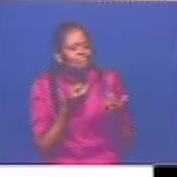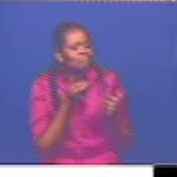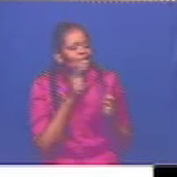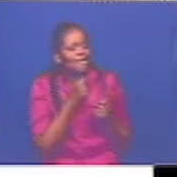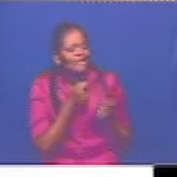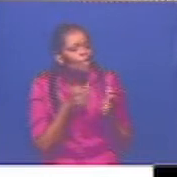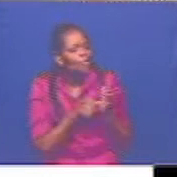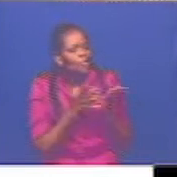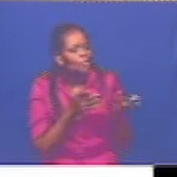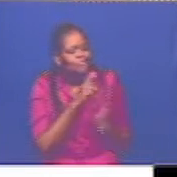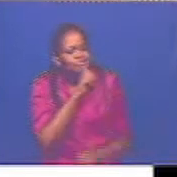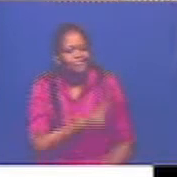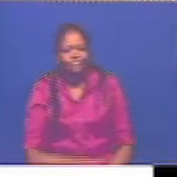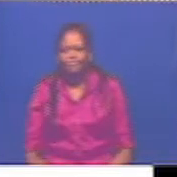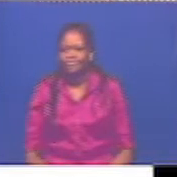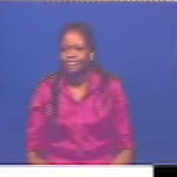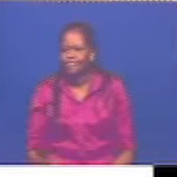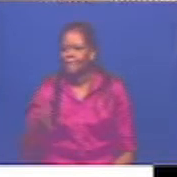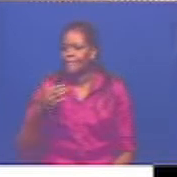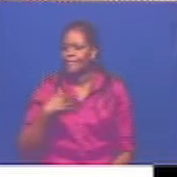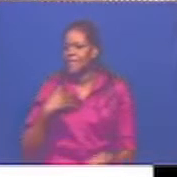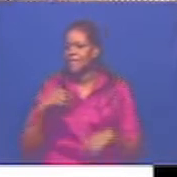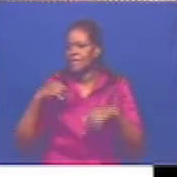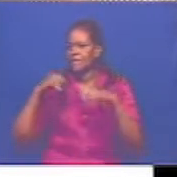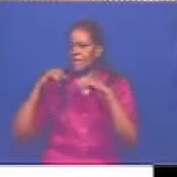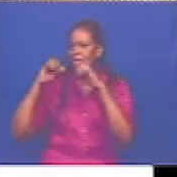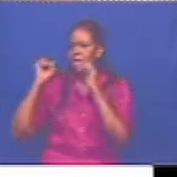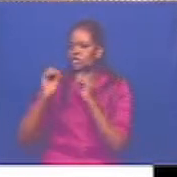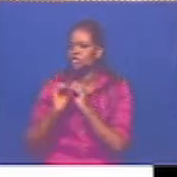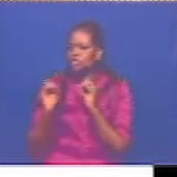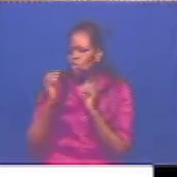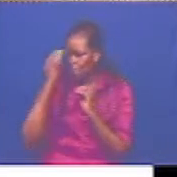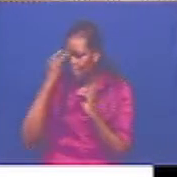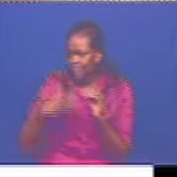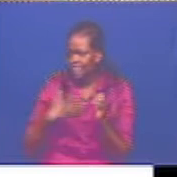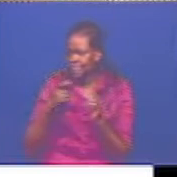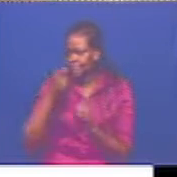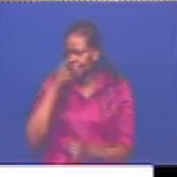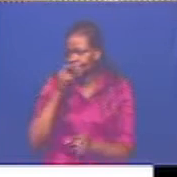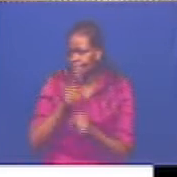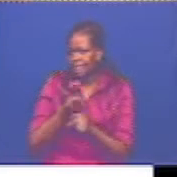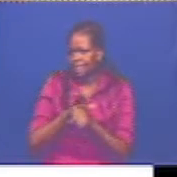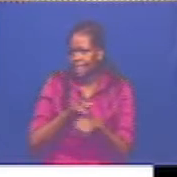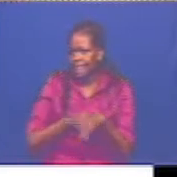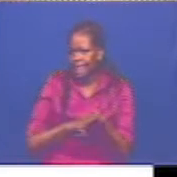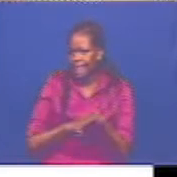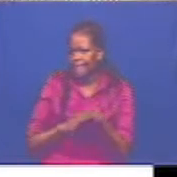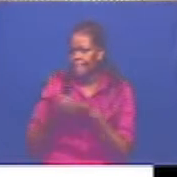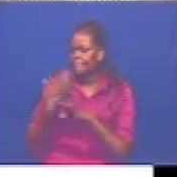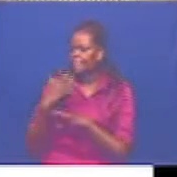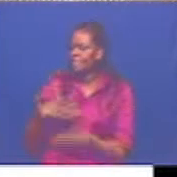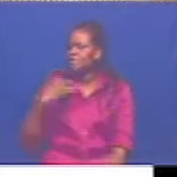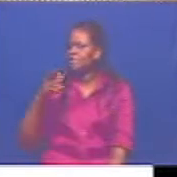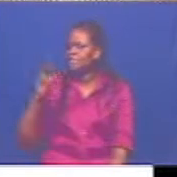Kenyan music? I disagree with you because I've been to Tanzania so many times. Okay. I did a collab with Sam Okweli. RIP is a good friend of